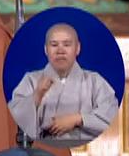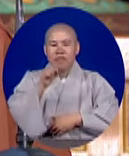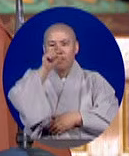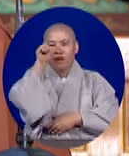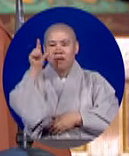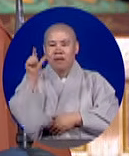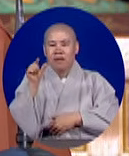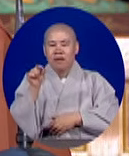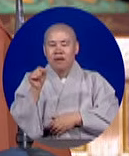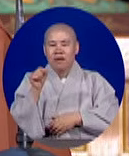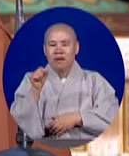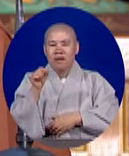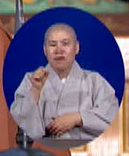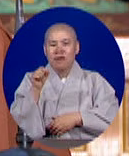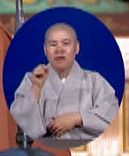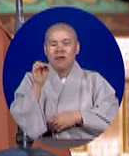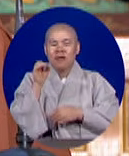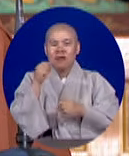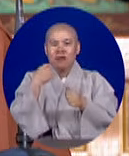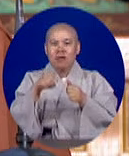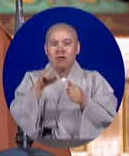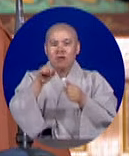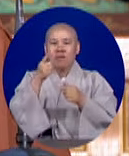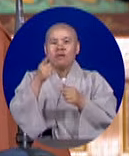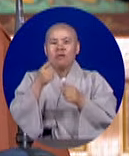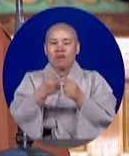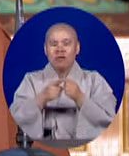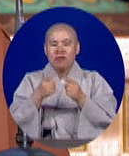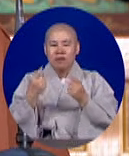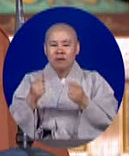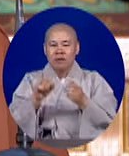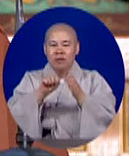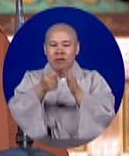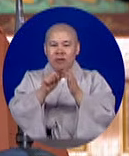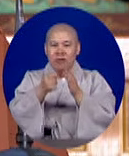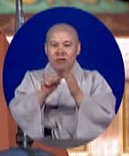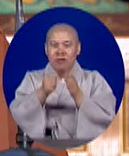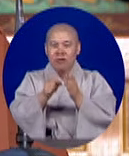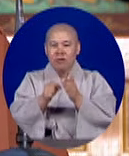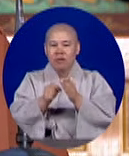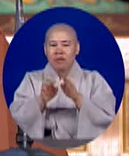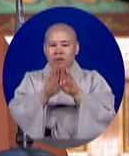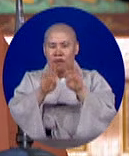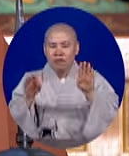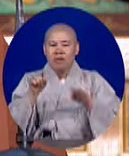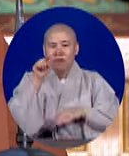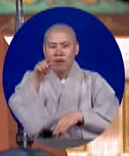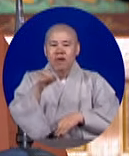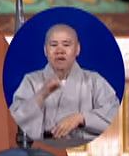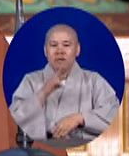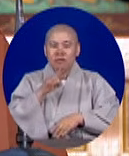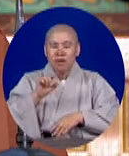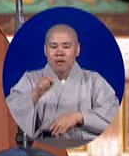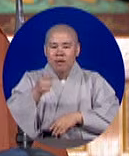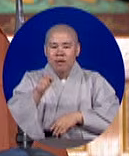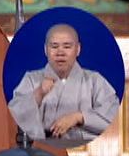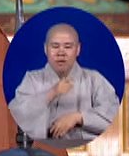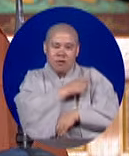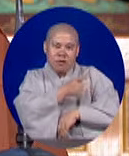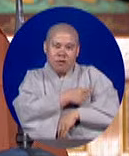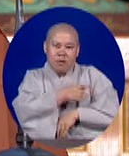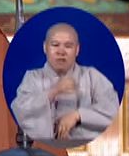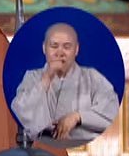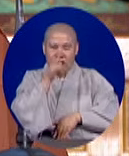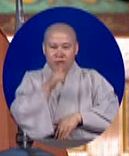손가락이다. 이게 열쇠는 열고 들어가야 열쇠가 소용이 있는 거지. 그 만날 가지고 그